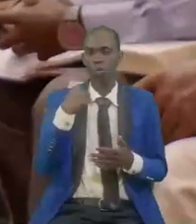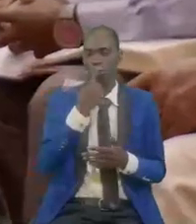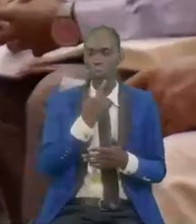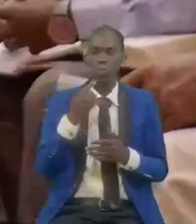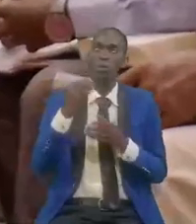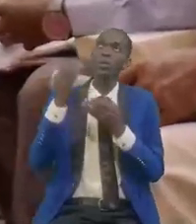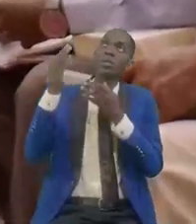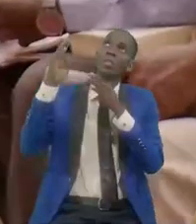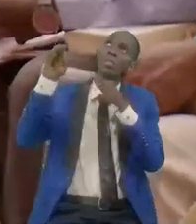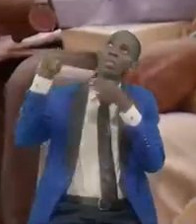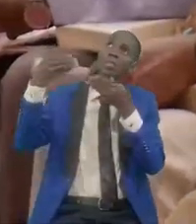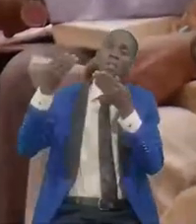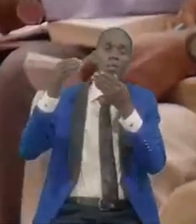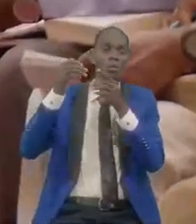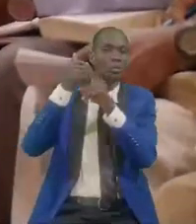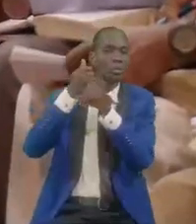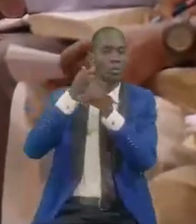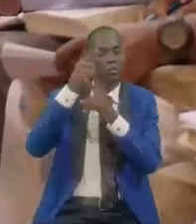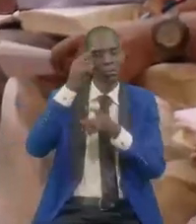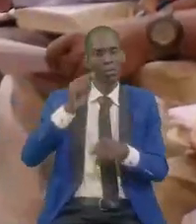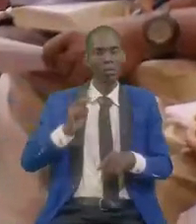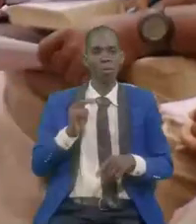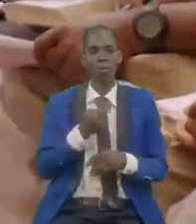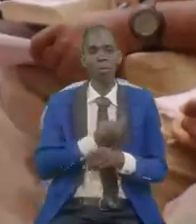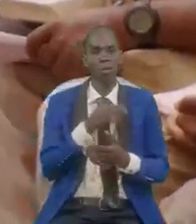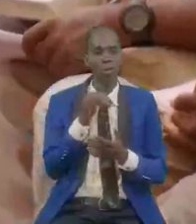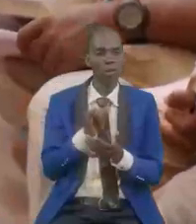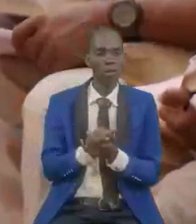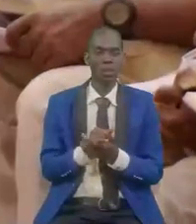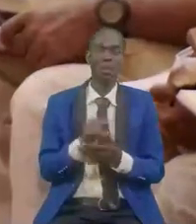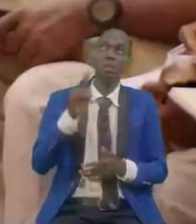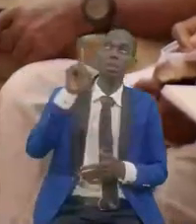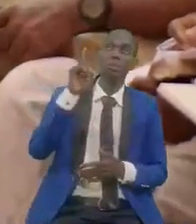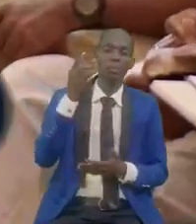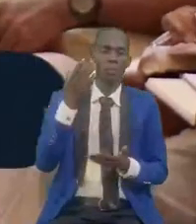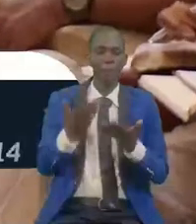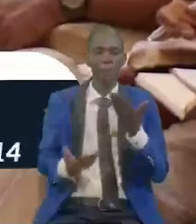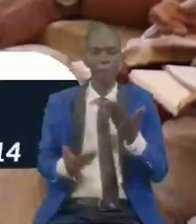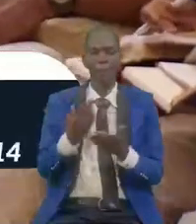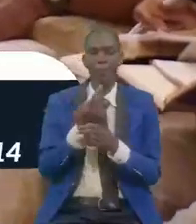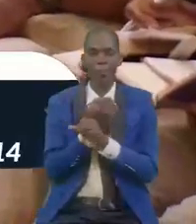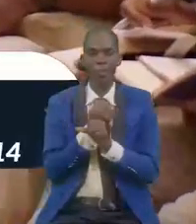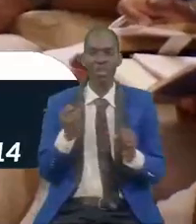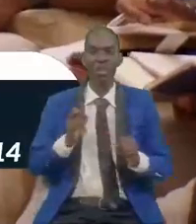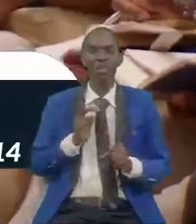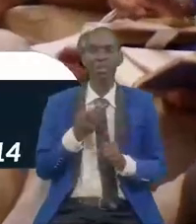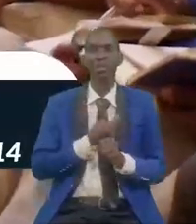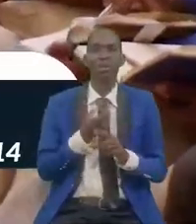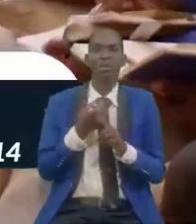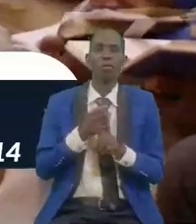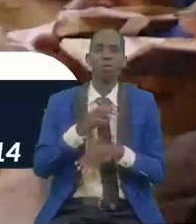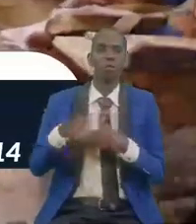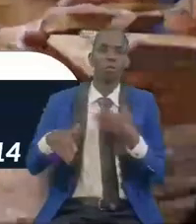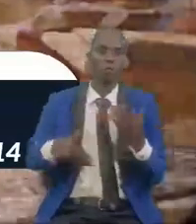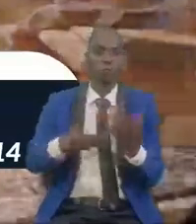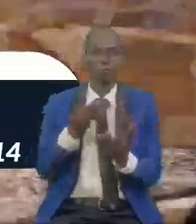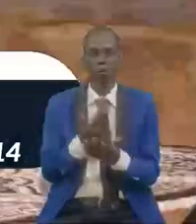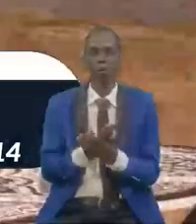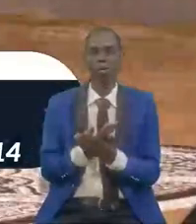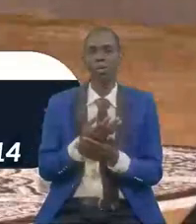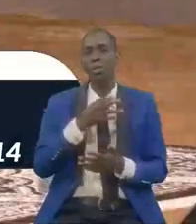14. Qui s'est donné lui-même pour nous afin de nous racheter de